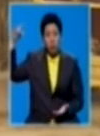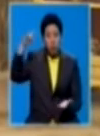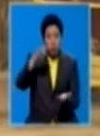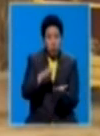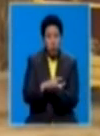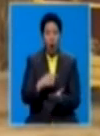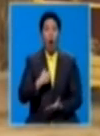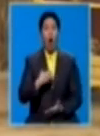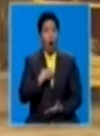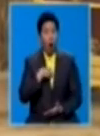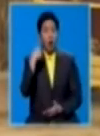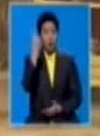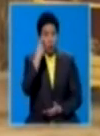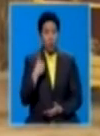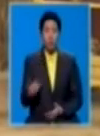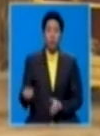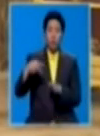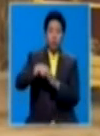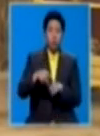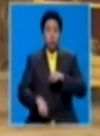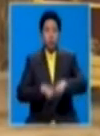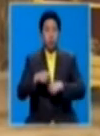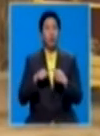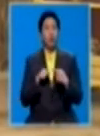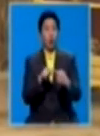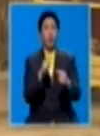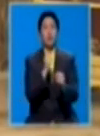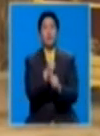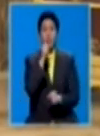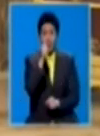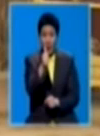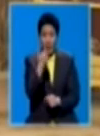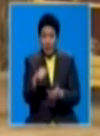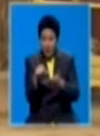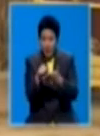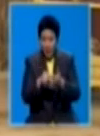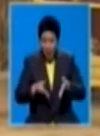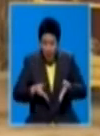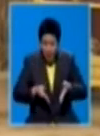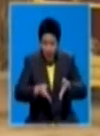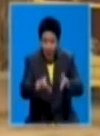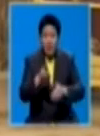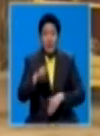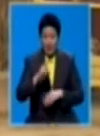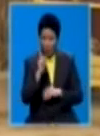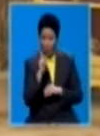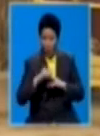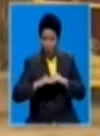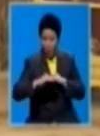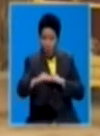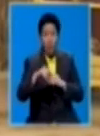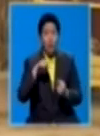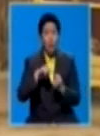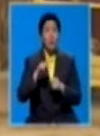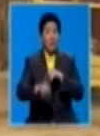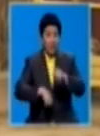ยและชาวต่างชาติต่อไปได้นะครับทั้งนี้ไม่ว่าจะเป็นการปรับปรุงเส้นทางจักรยานหรือการปรับปรุงสภาพแวดล้อมและภูมิทัศ